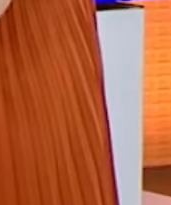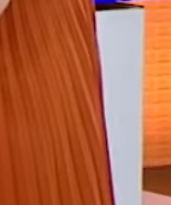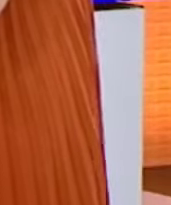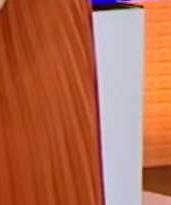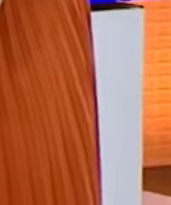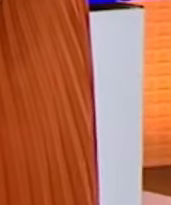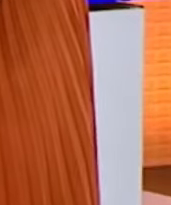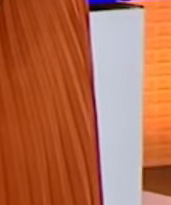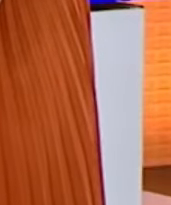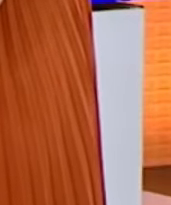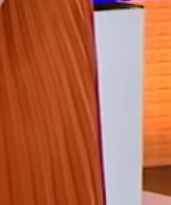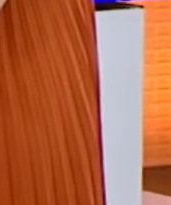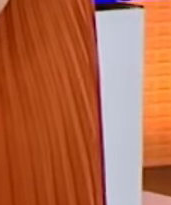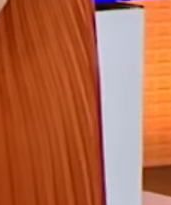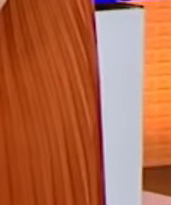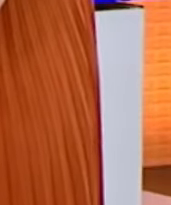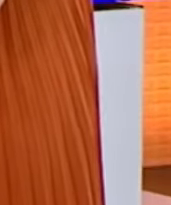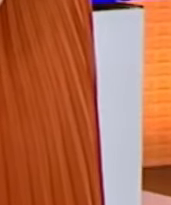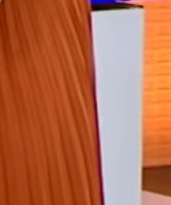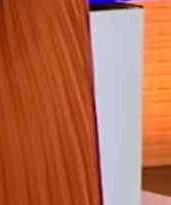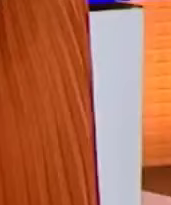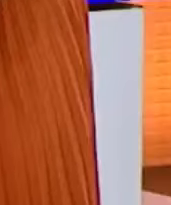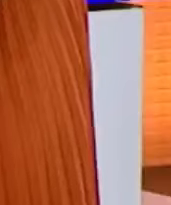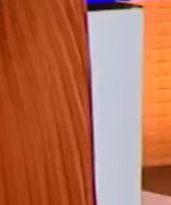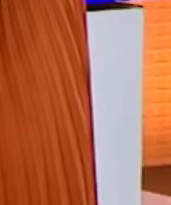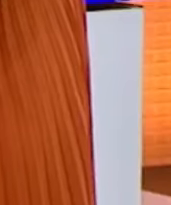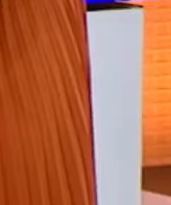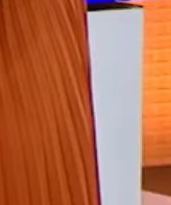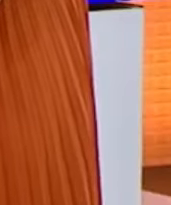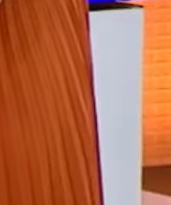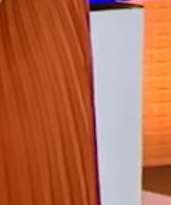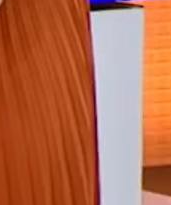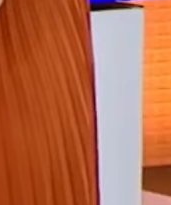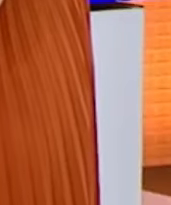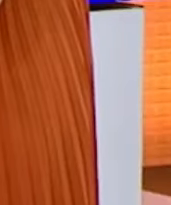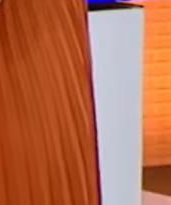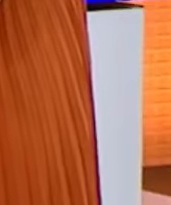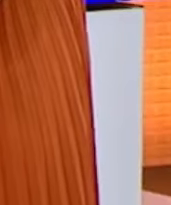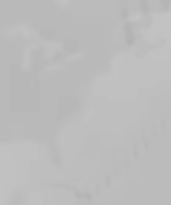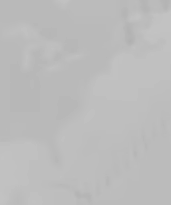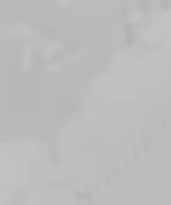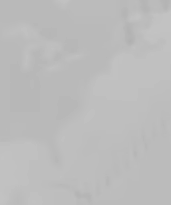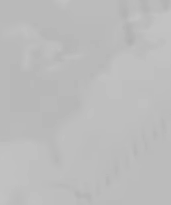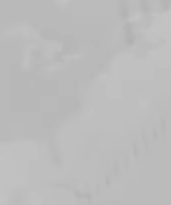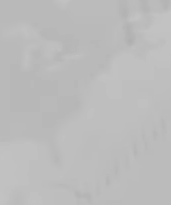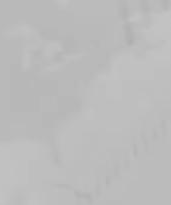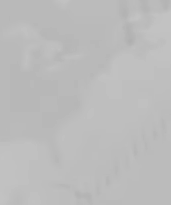kami sa GMA Pinoy TV at sa www.gmanews.tv.